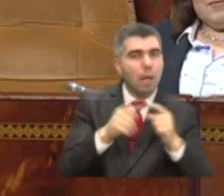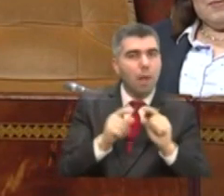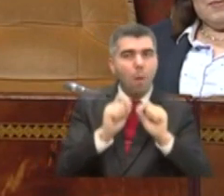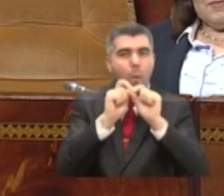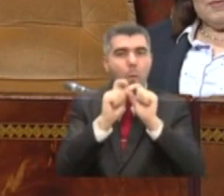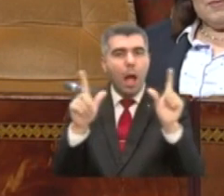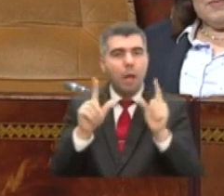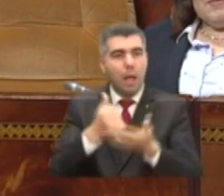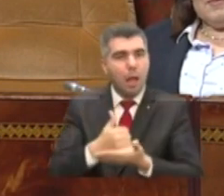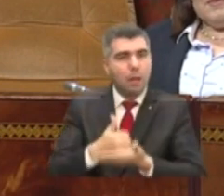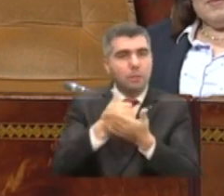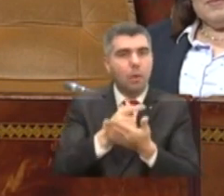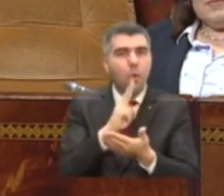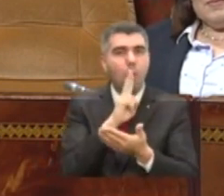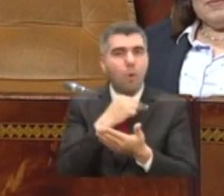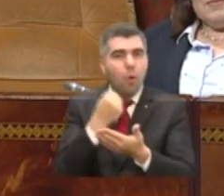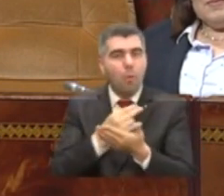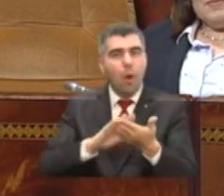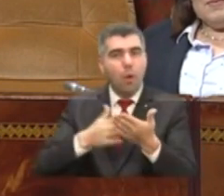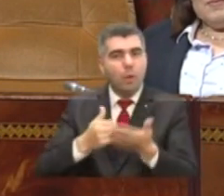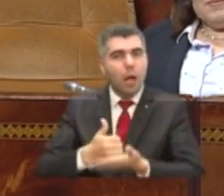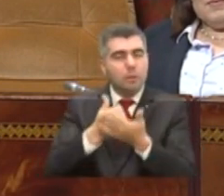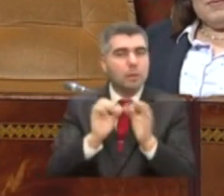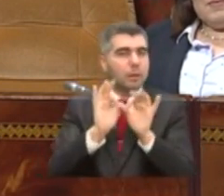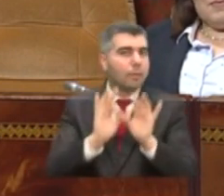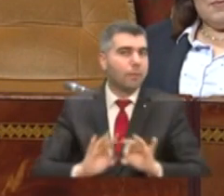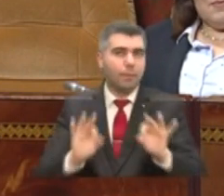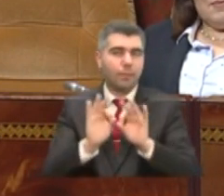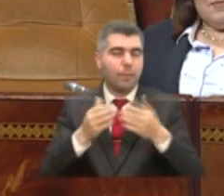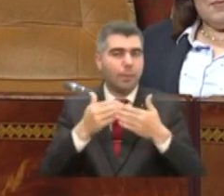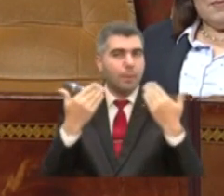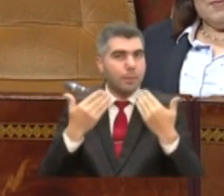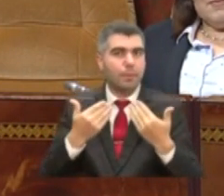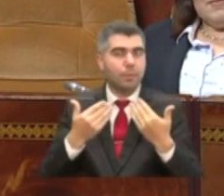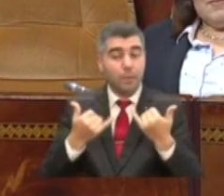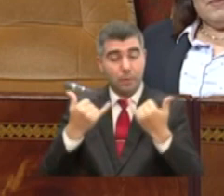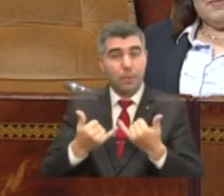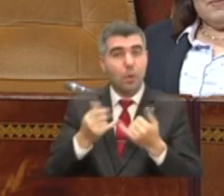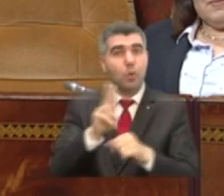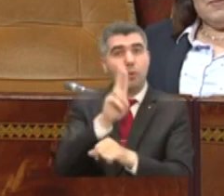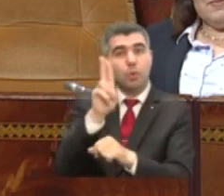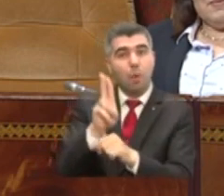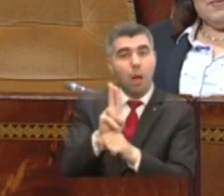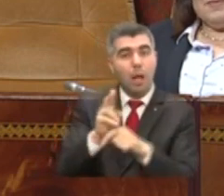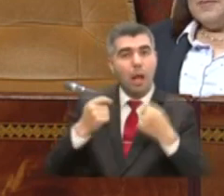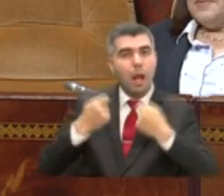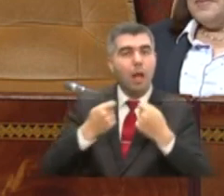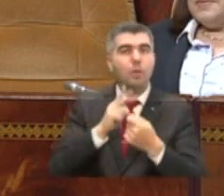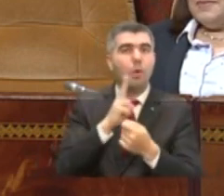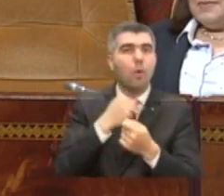وتشجيع المقاولة المتوسطة والصغيرة والصغيرة جدا. وعليه نود أن نسألكم سيد الوزير رئيس